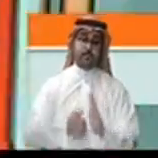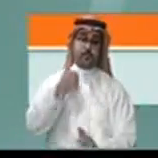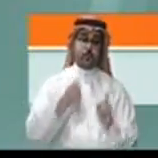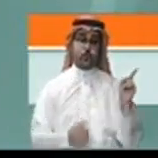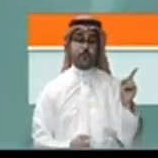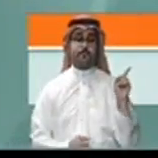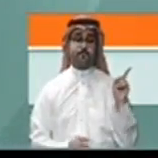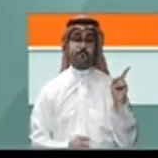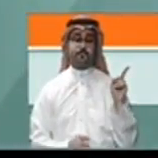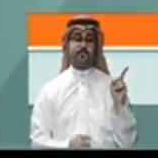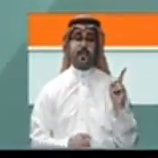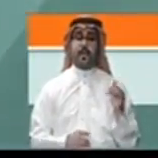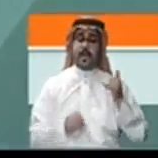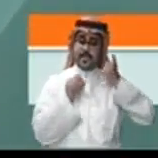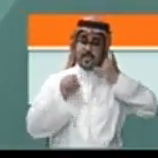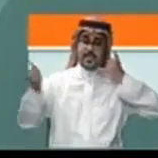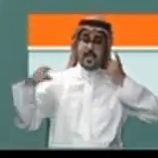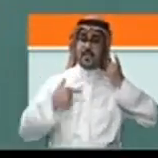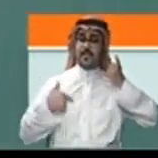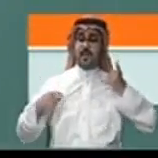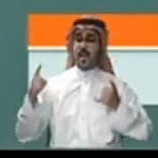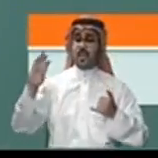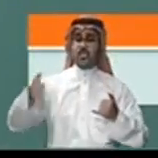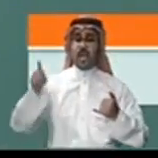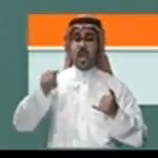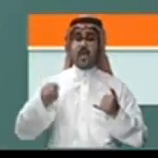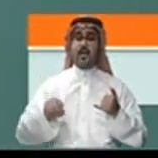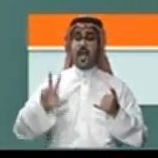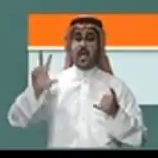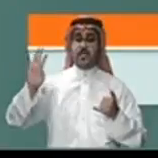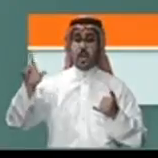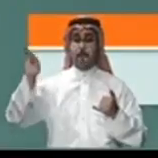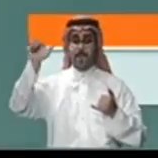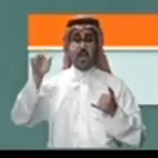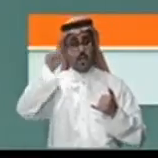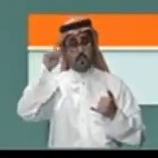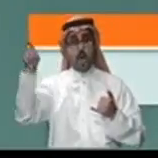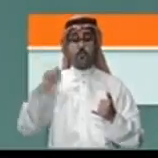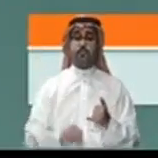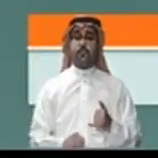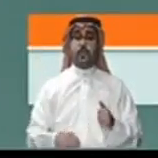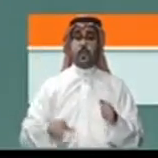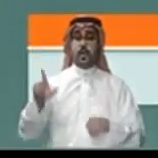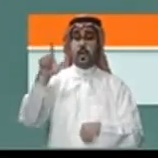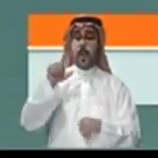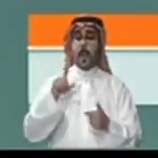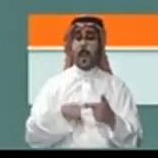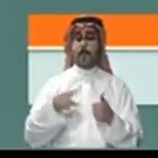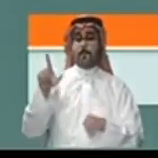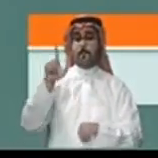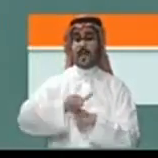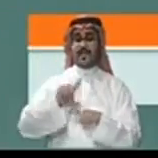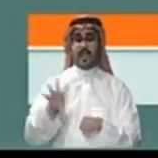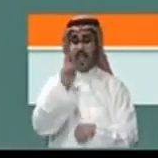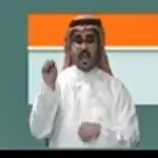هذه الاستراتيجية لدعم الأندية بكل ما حملته من شمولية لكافة الأندية وما تمثله من مرحلة